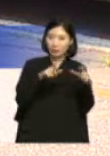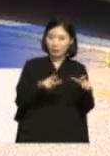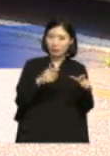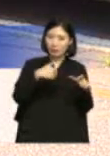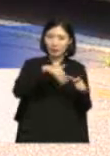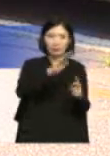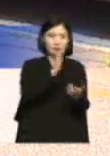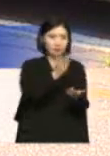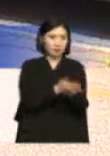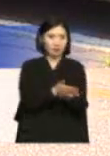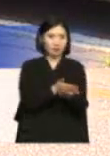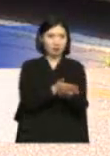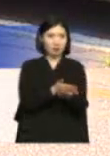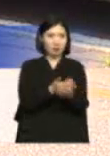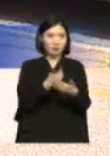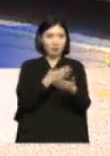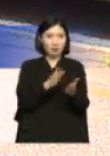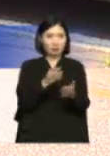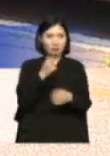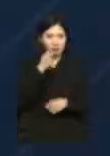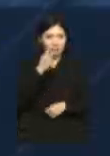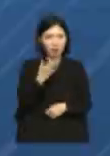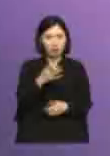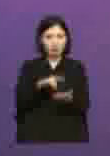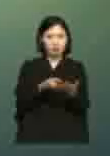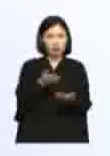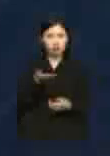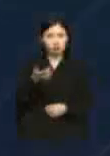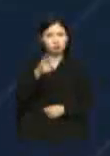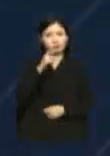가지 마라 해갖고 방을 몇 개월을 못 놨어요.